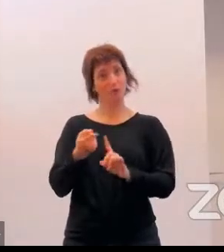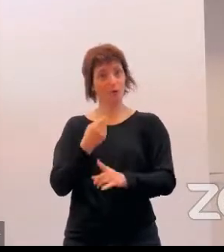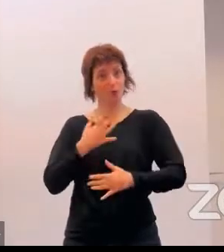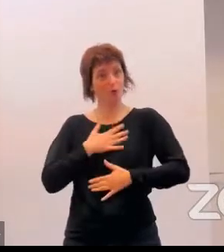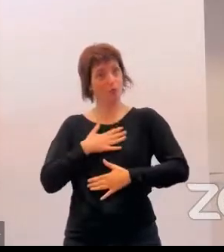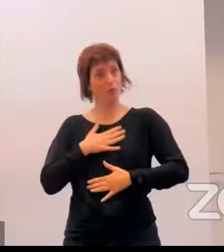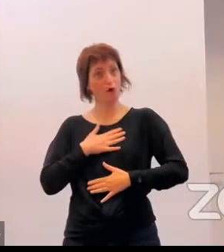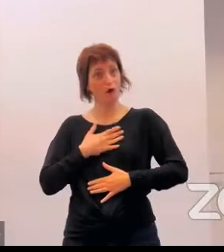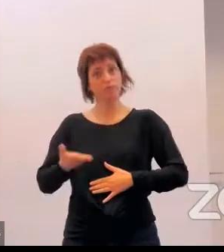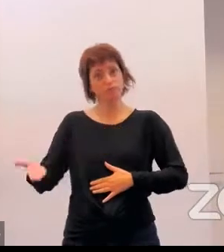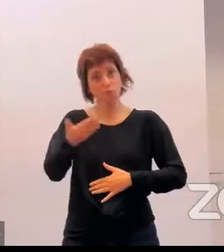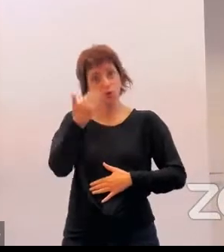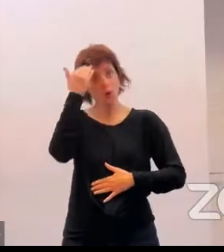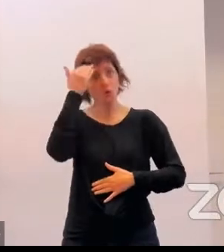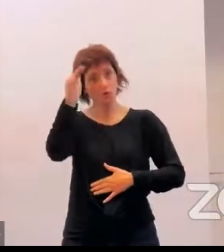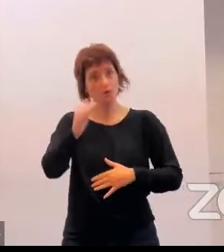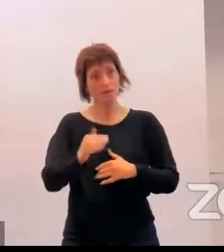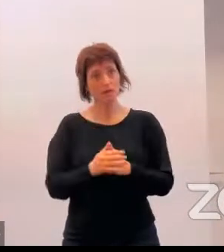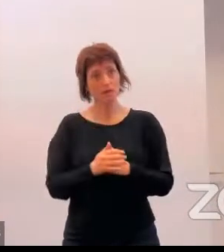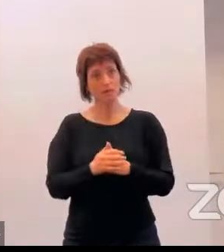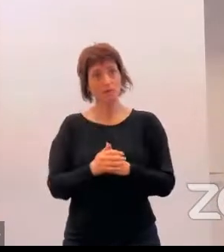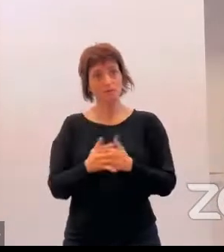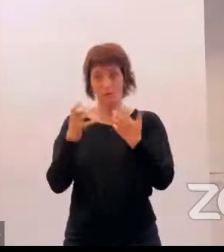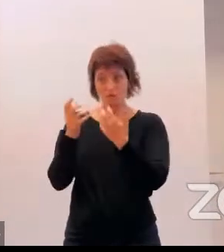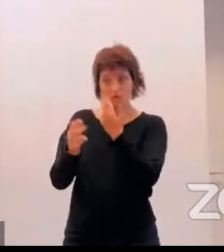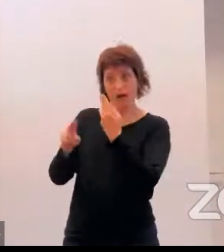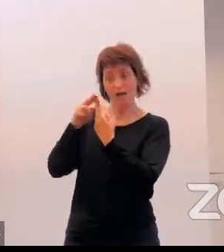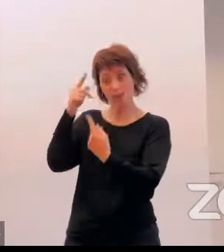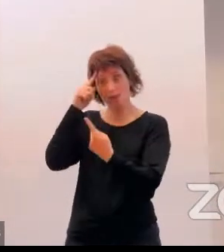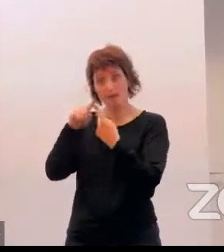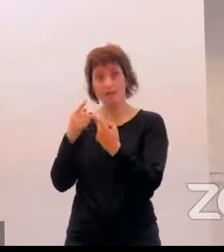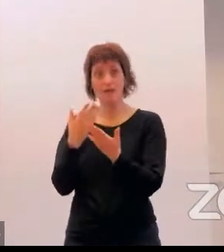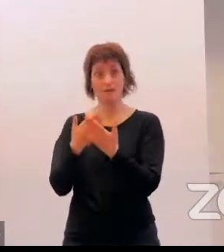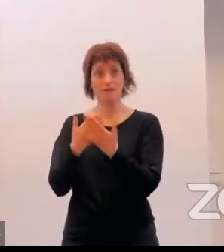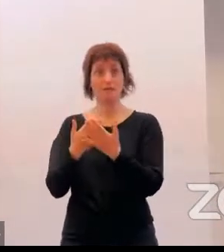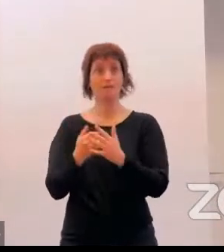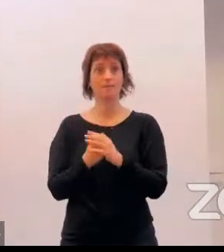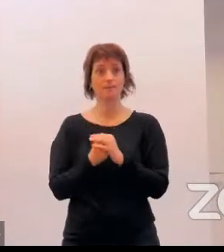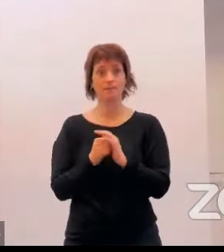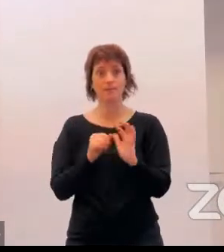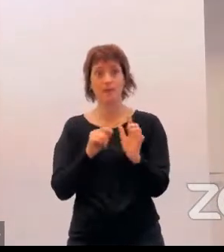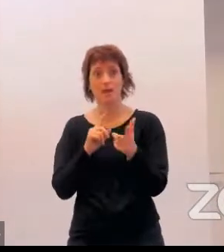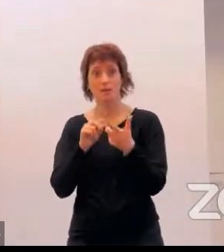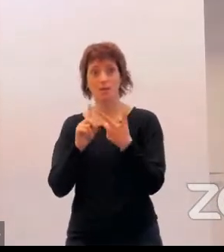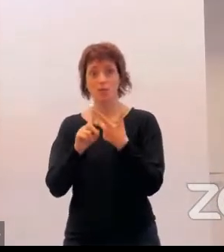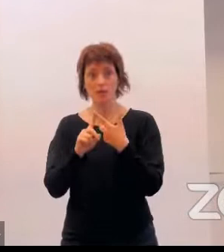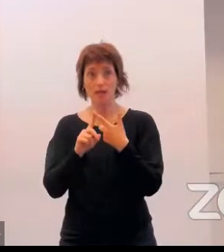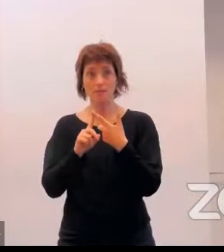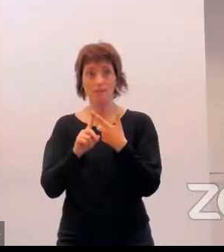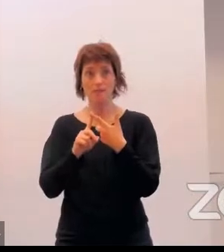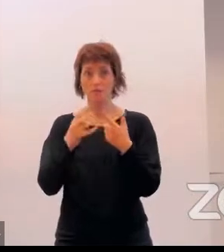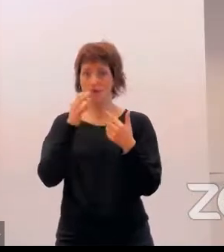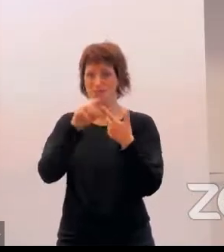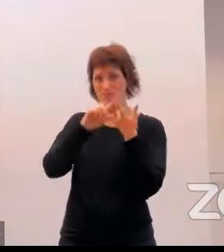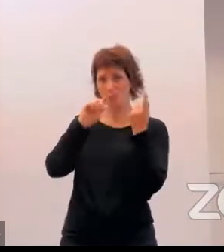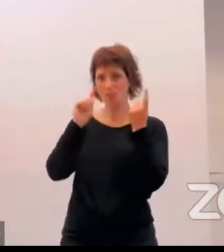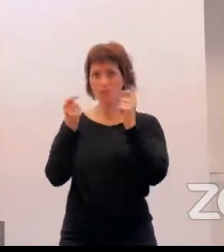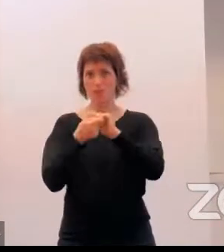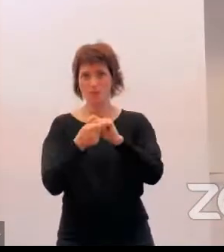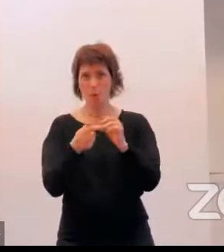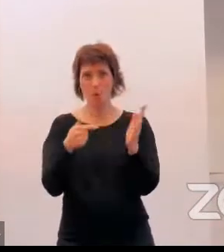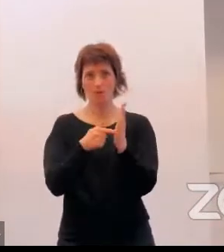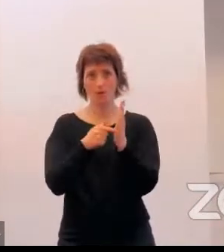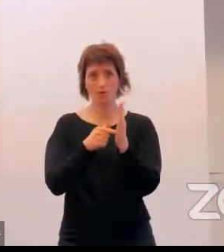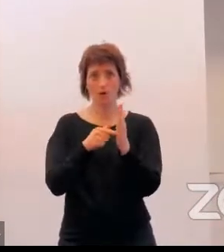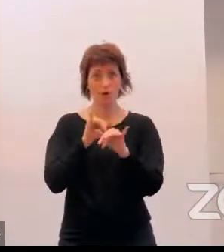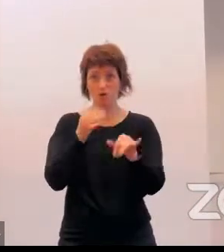pense, comprendre pourquoi. Donc, j'aimerais que vous me répondiez sur cette question. Deuxièmement, je n'ai pas parlé de mutation obligatoire, il n'y a